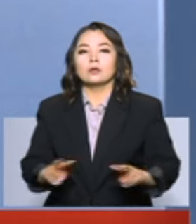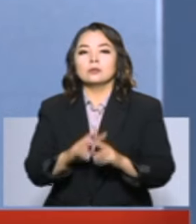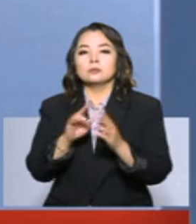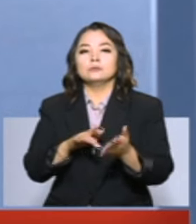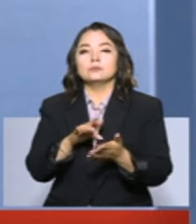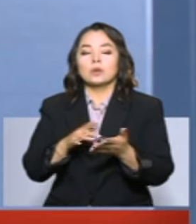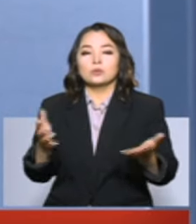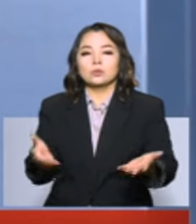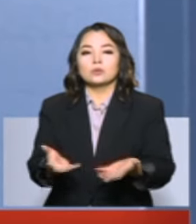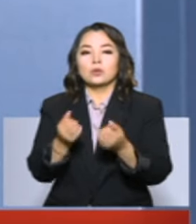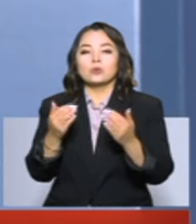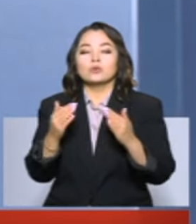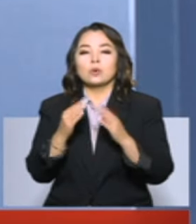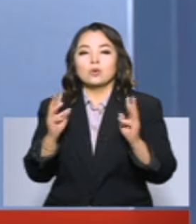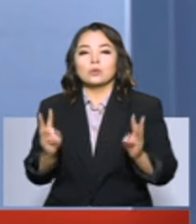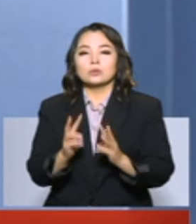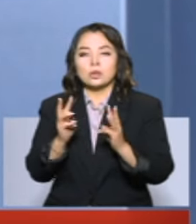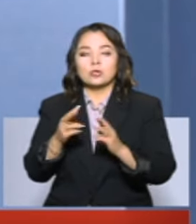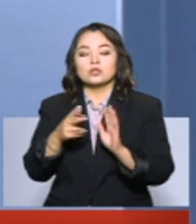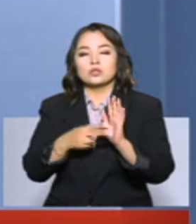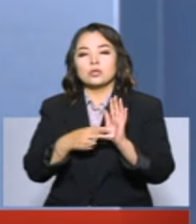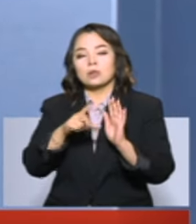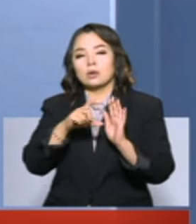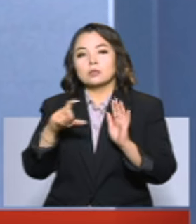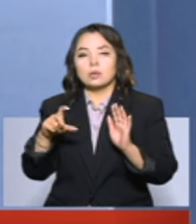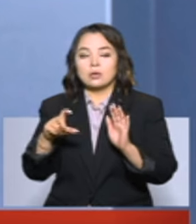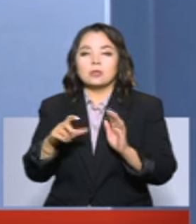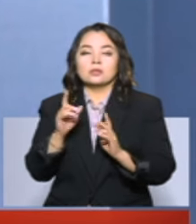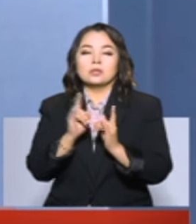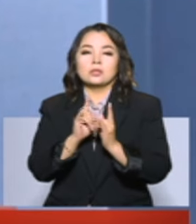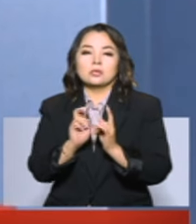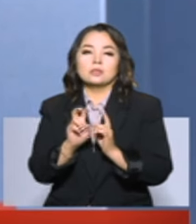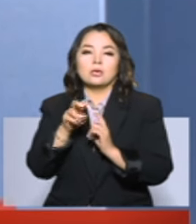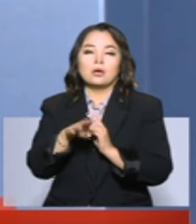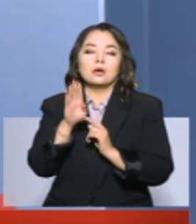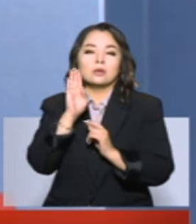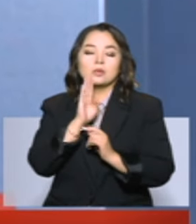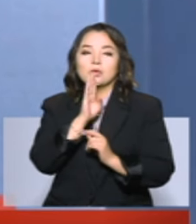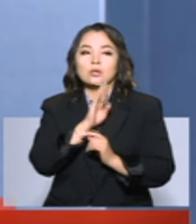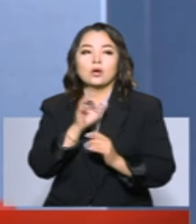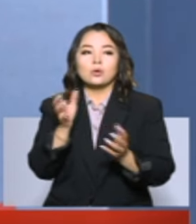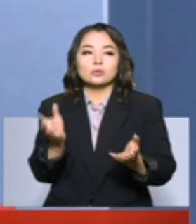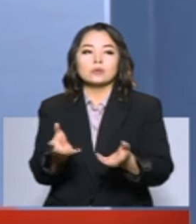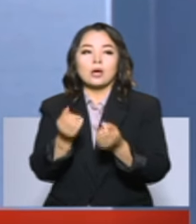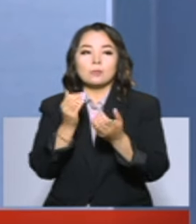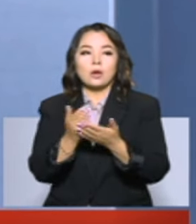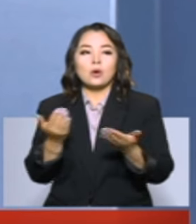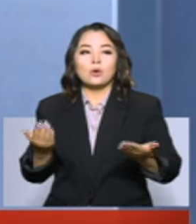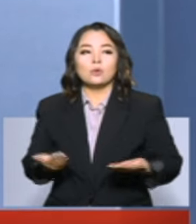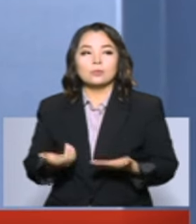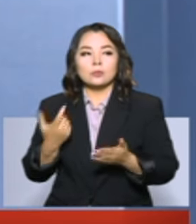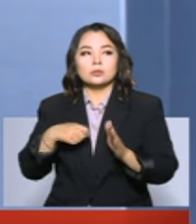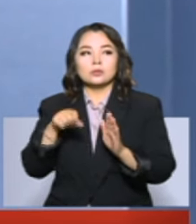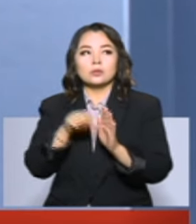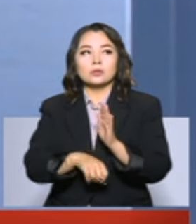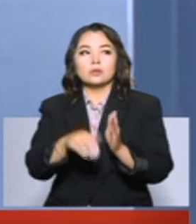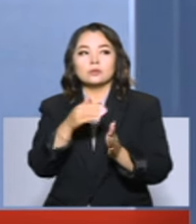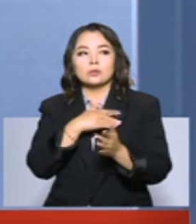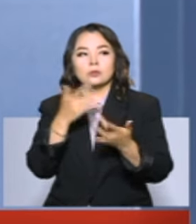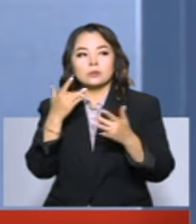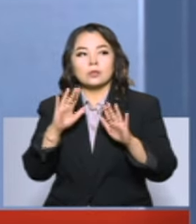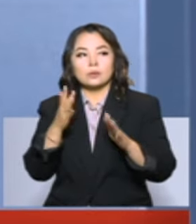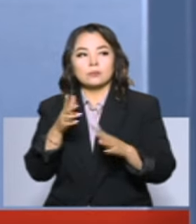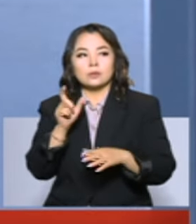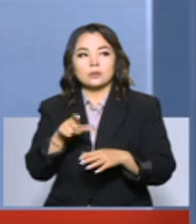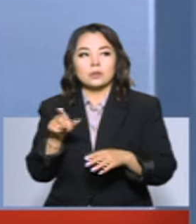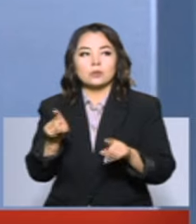Астаналық құтқарушылар үй өртеніп, 7-ші қабаттың терезесінен далаға секірмек болған әйелді құтқарып қалды. Өмірін қатерге тігіп, көзсіз ерлікке